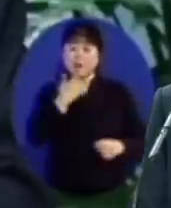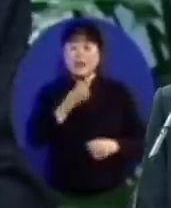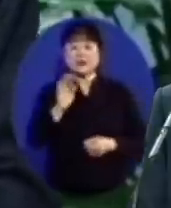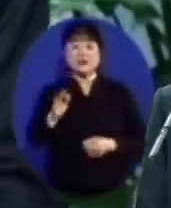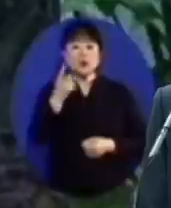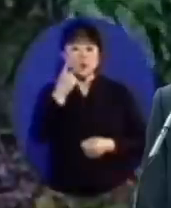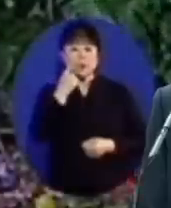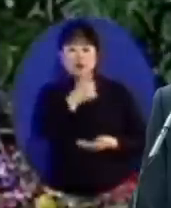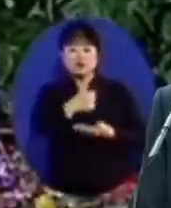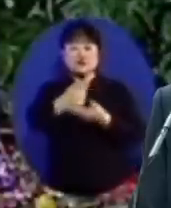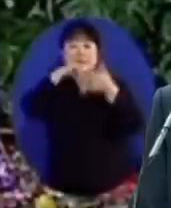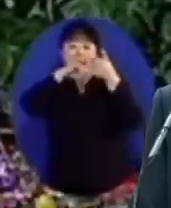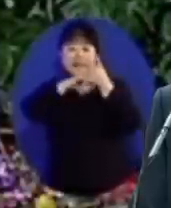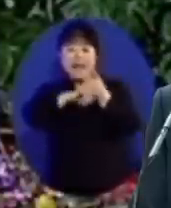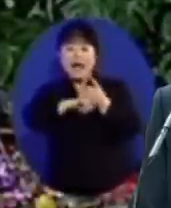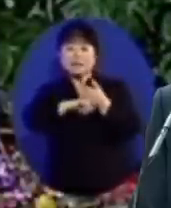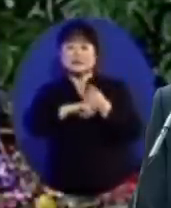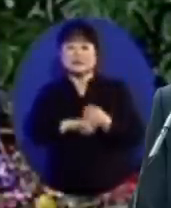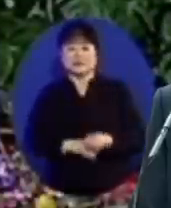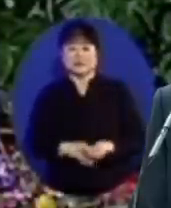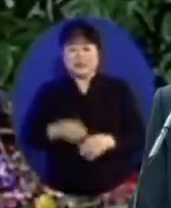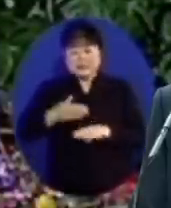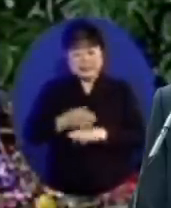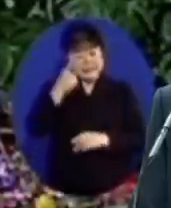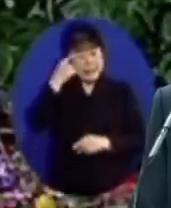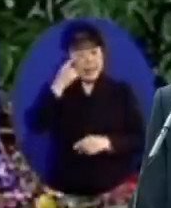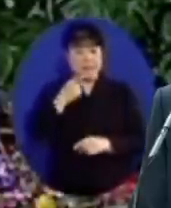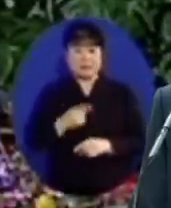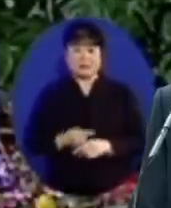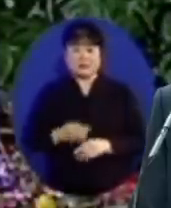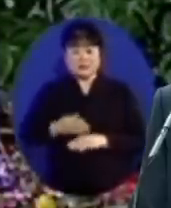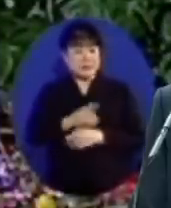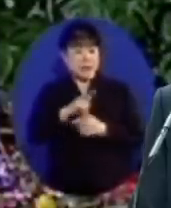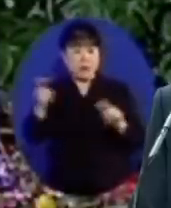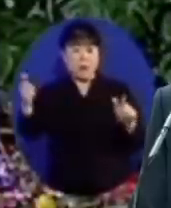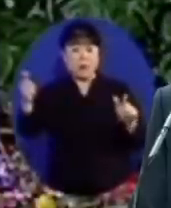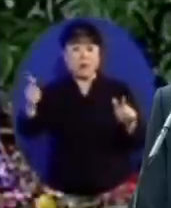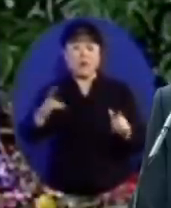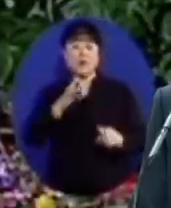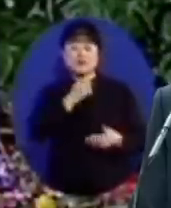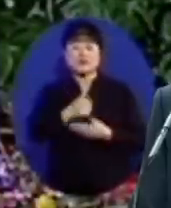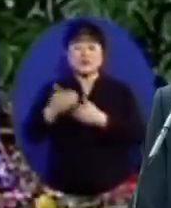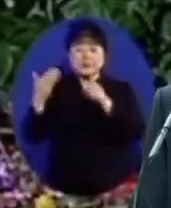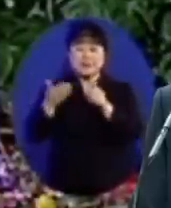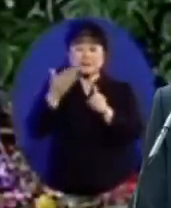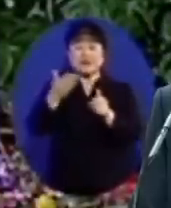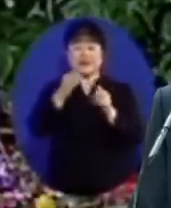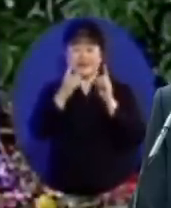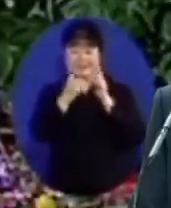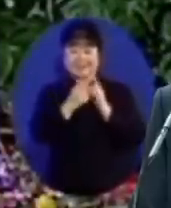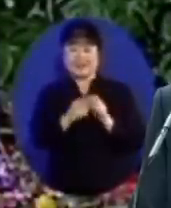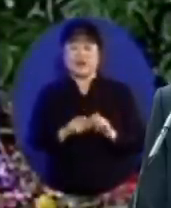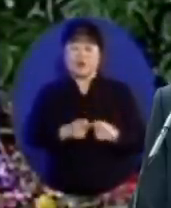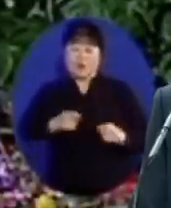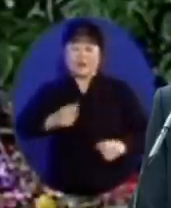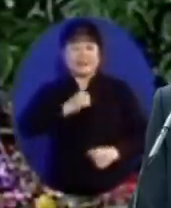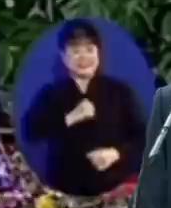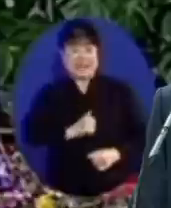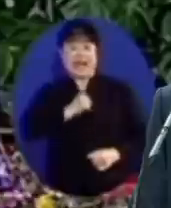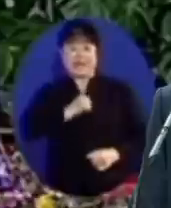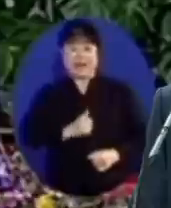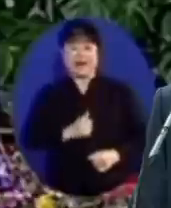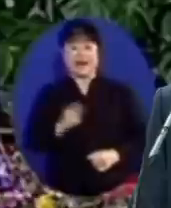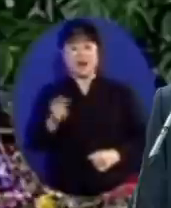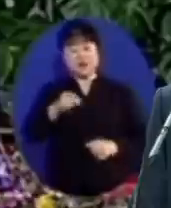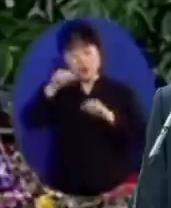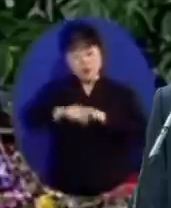3장 9절에 주의 약속은 어떤 이들이 더디다고 생각하는 것 같이 더딘 것이 아니라 오직 주께서 너희를 대하여 오래 참으사